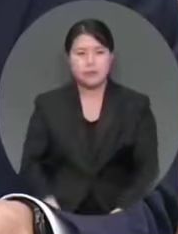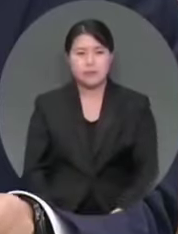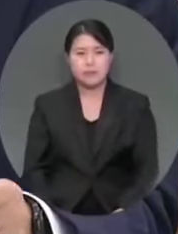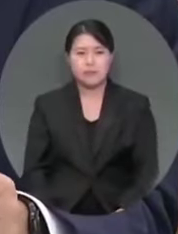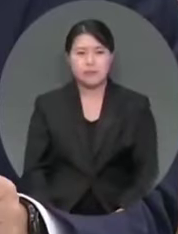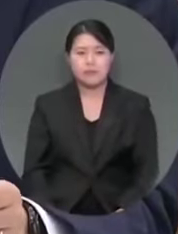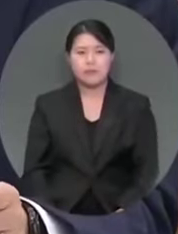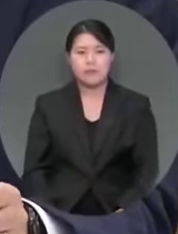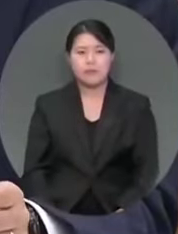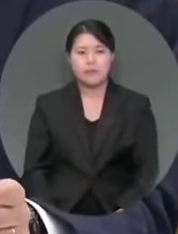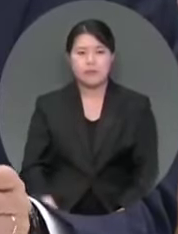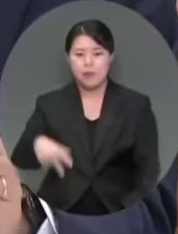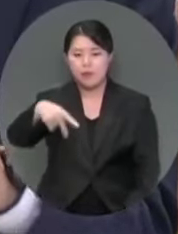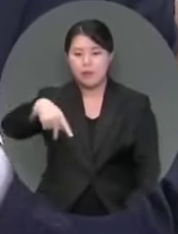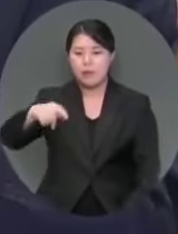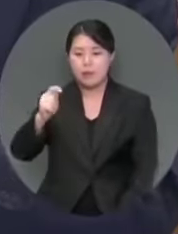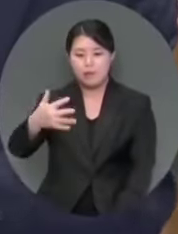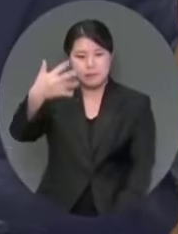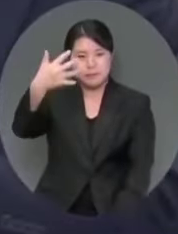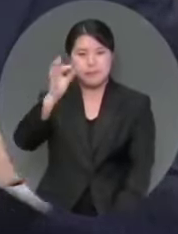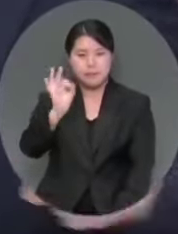자, PPT 틀어주시죠.